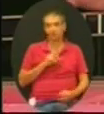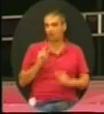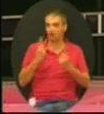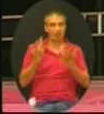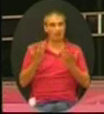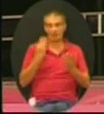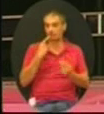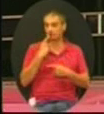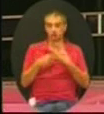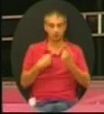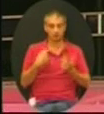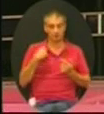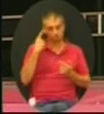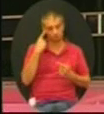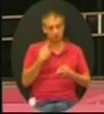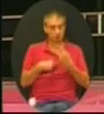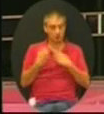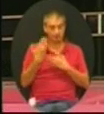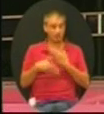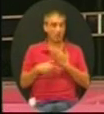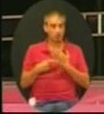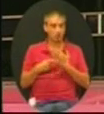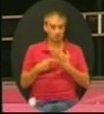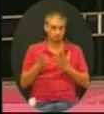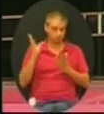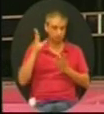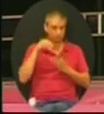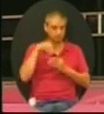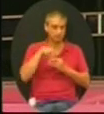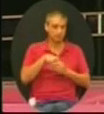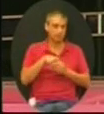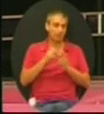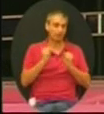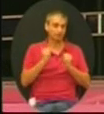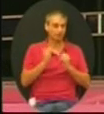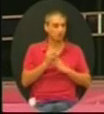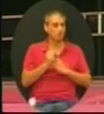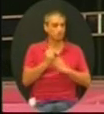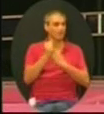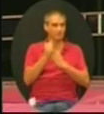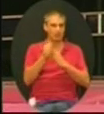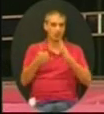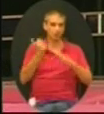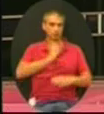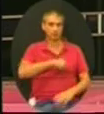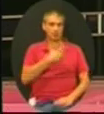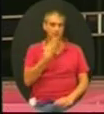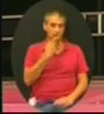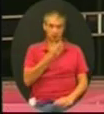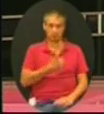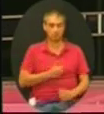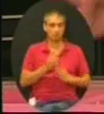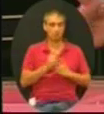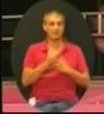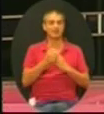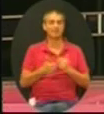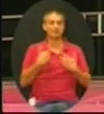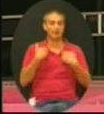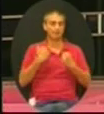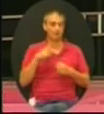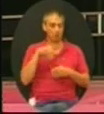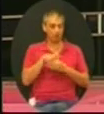קרה הרבה שנים, אני חושבת שבשנים האחרונות זה חלחל חזק, מוביל את זה בחוזקה ראש עיריית ירושלים, מוביל את זה שר לביטחון